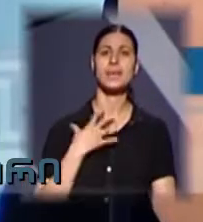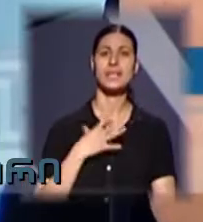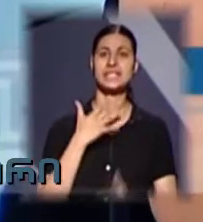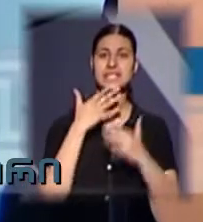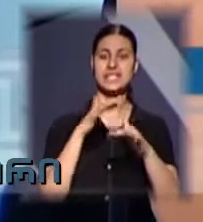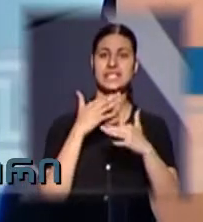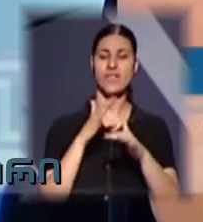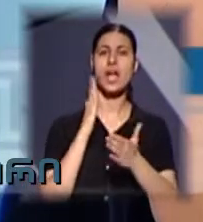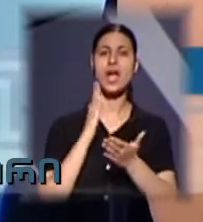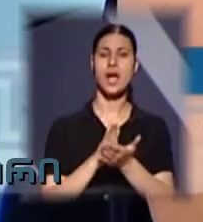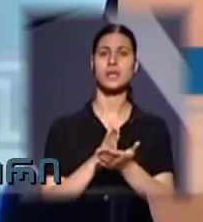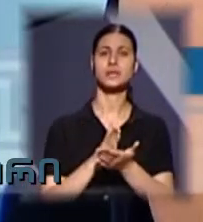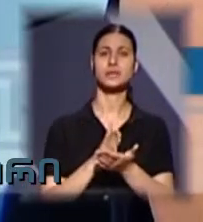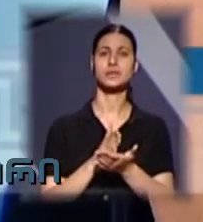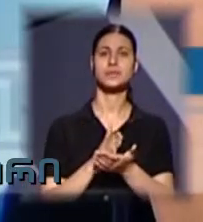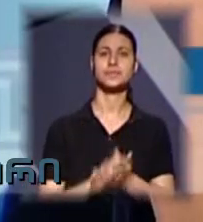ზღვა არის